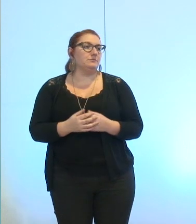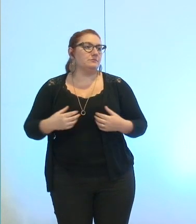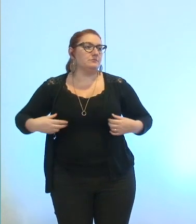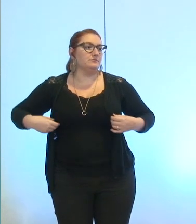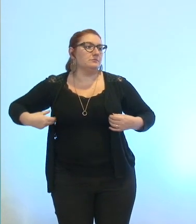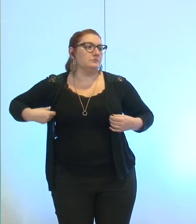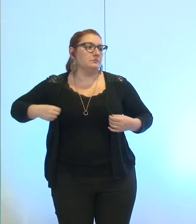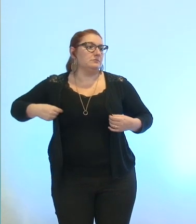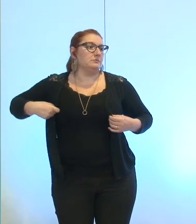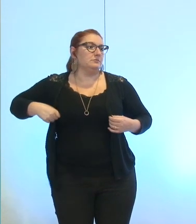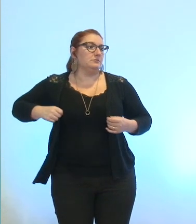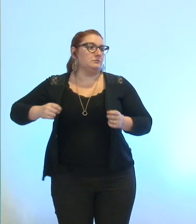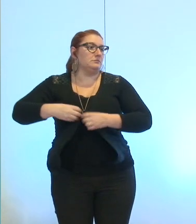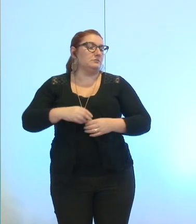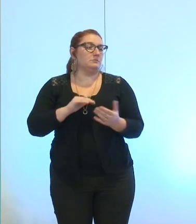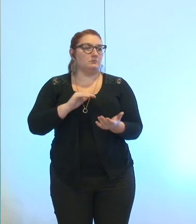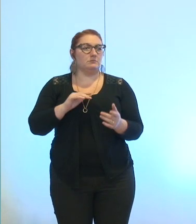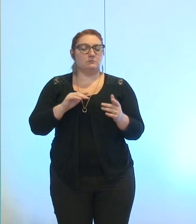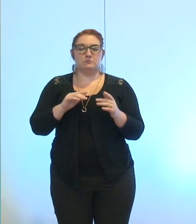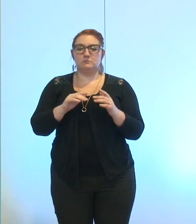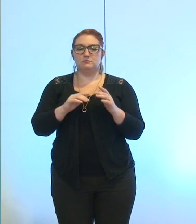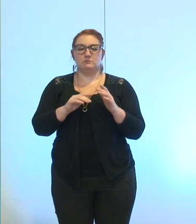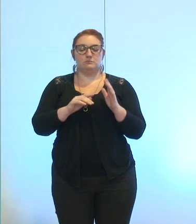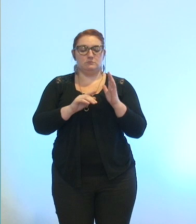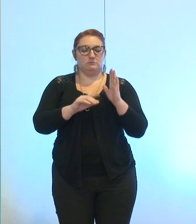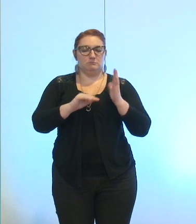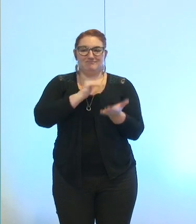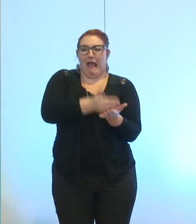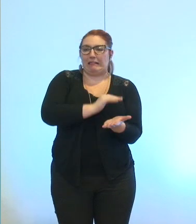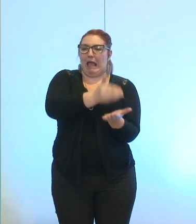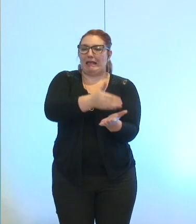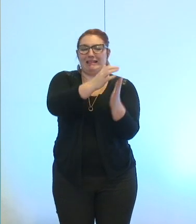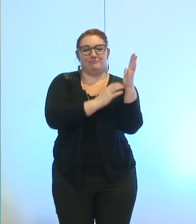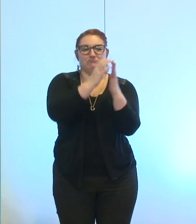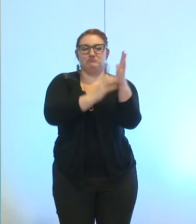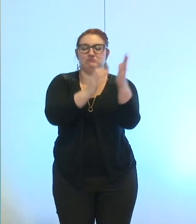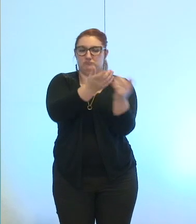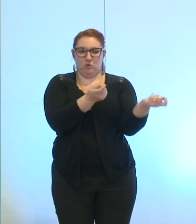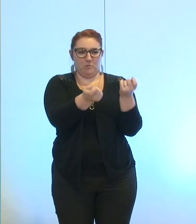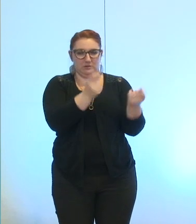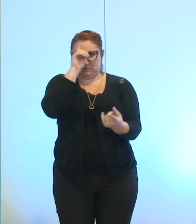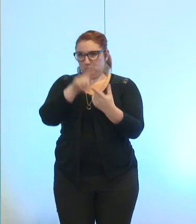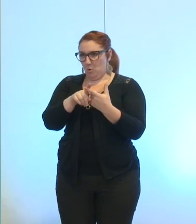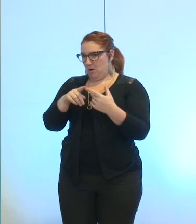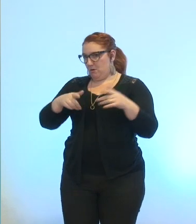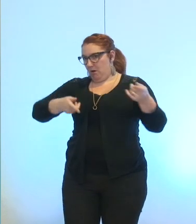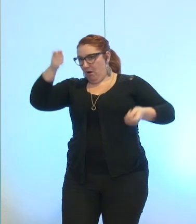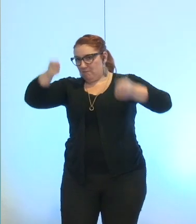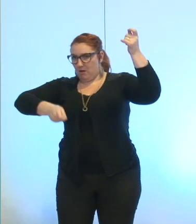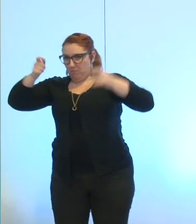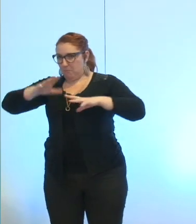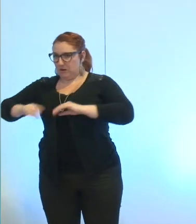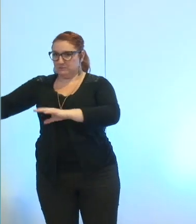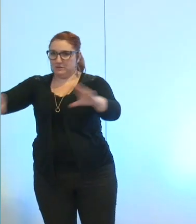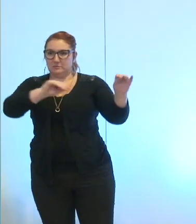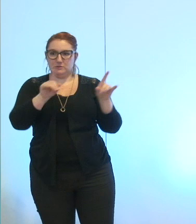les les arrêtés qui vont obliger dans les périmètres de la délibération les ravalements nous connaissons les les délais